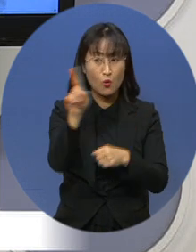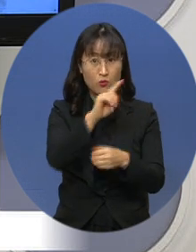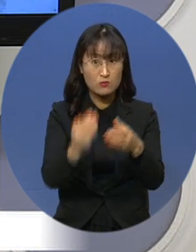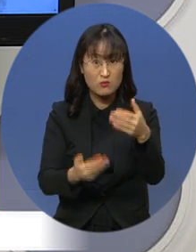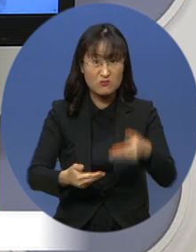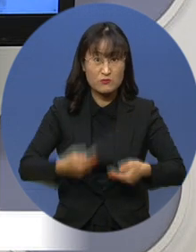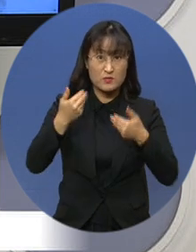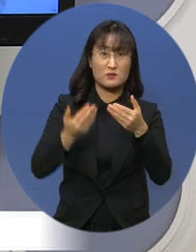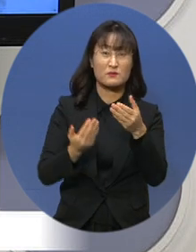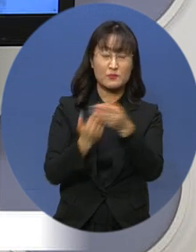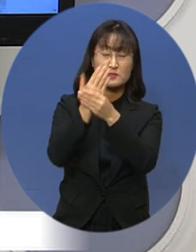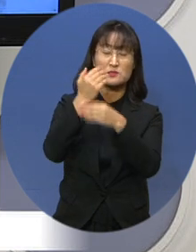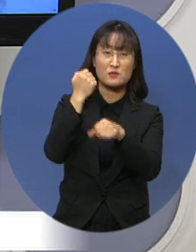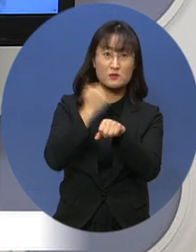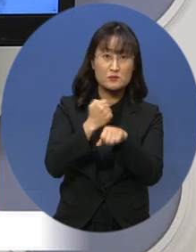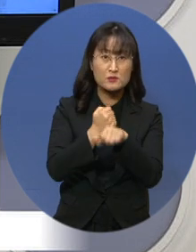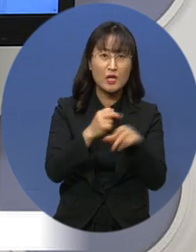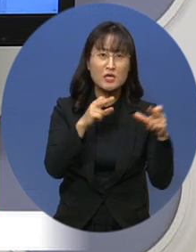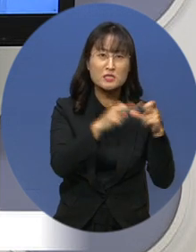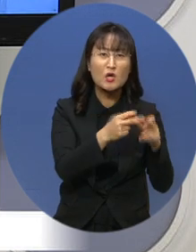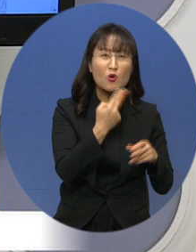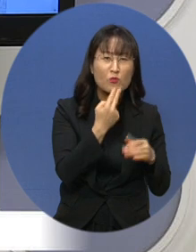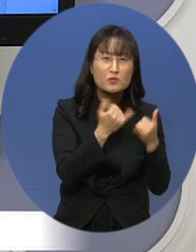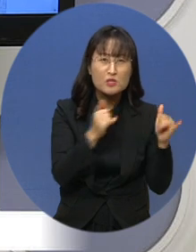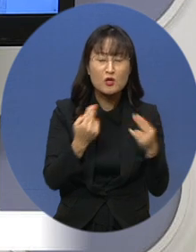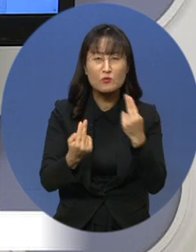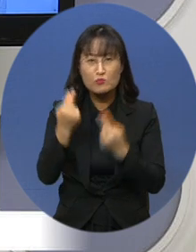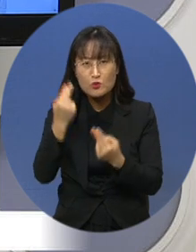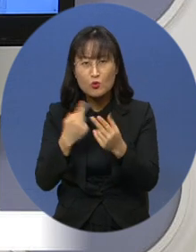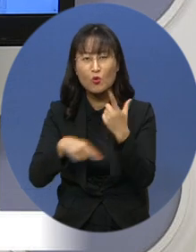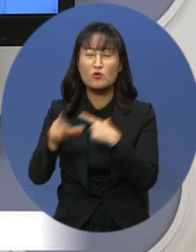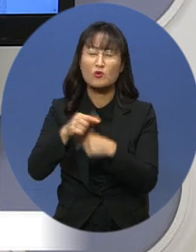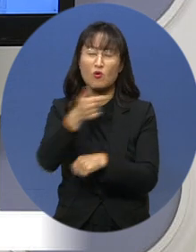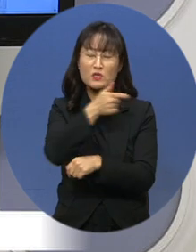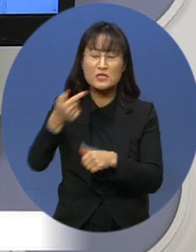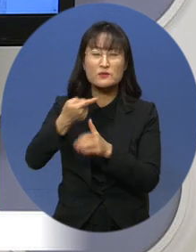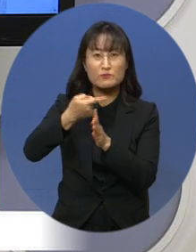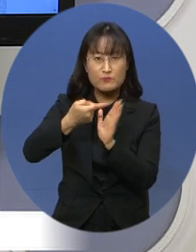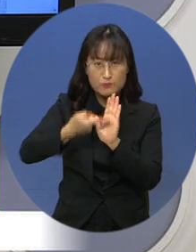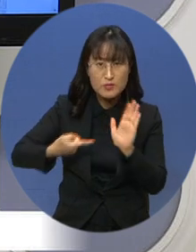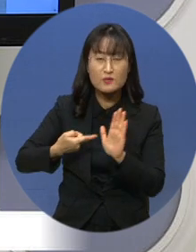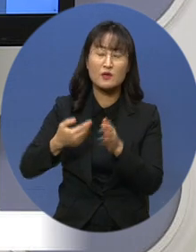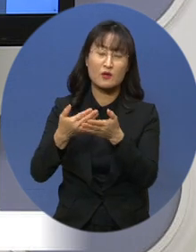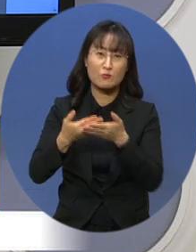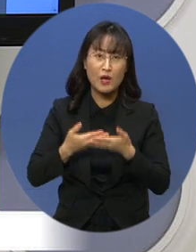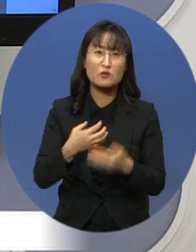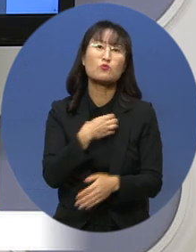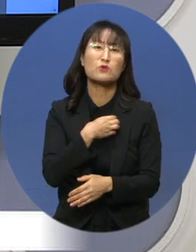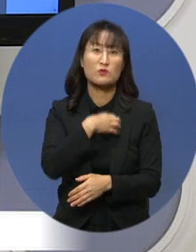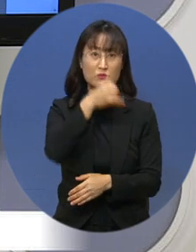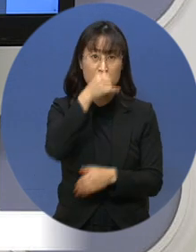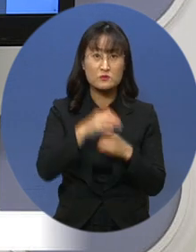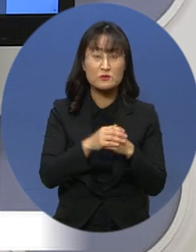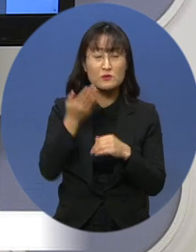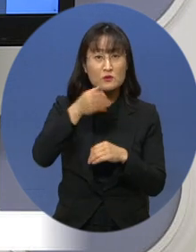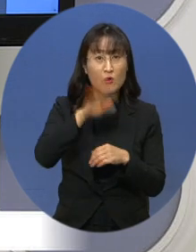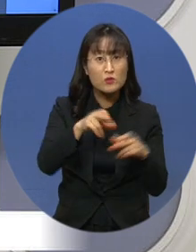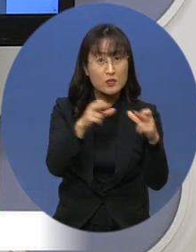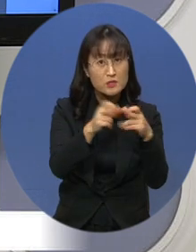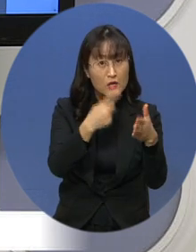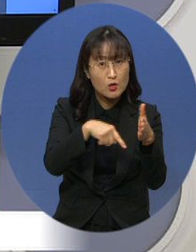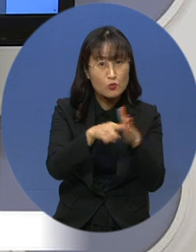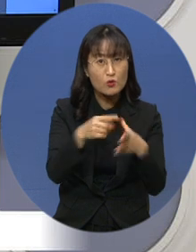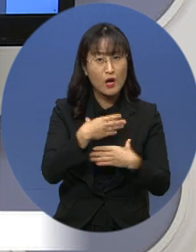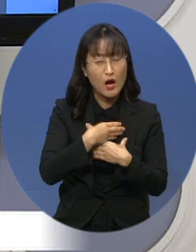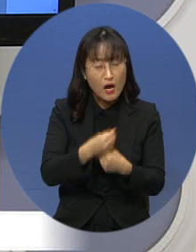발생했을 때 비장애인 에 비해 더 큰 피해를 입을 가능성이 현저히 높지만 장애인을 위한 안전